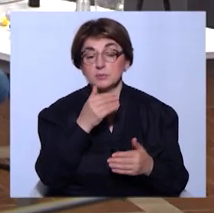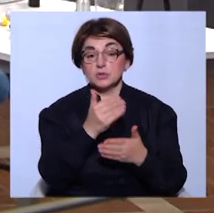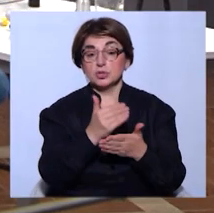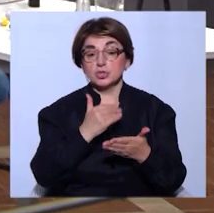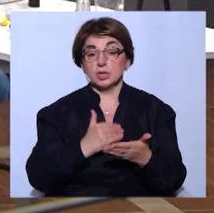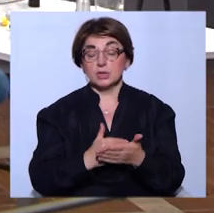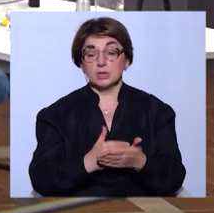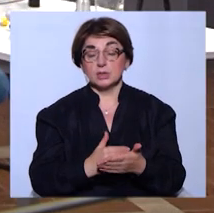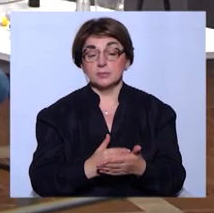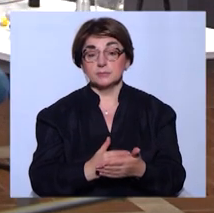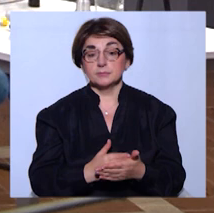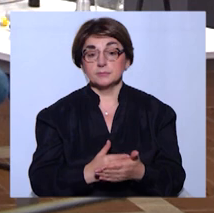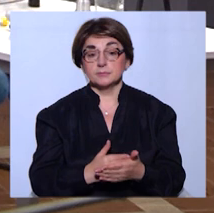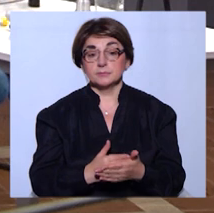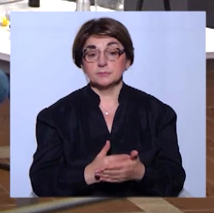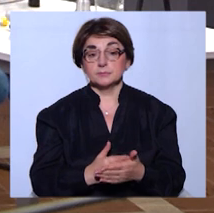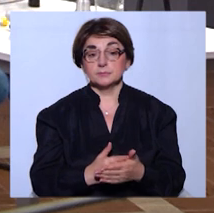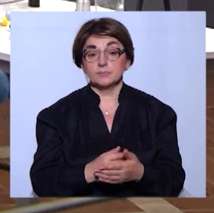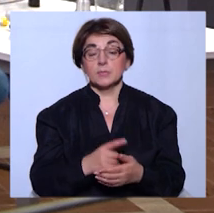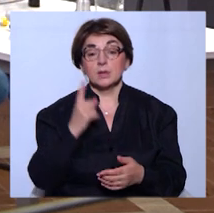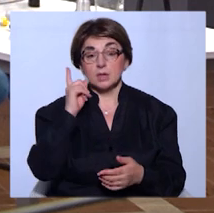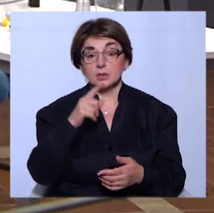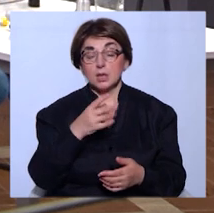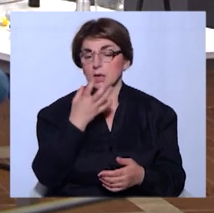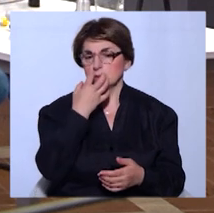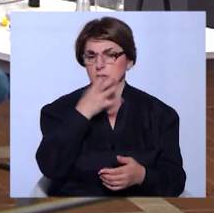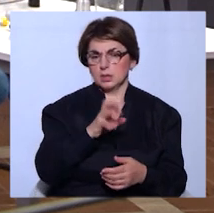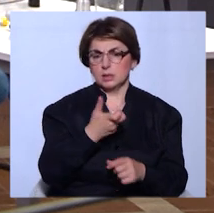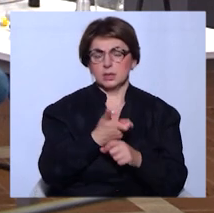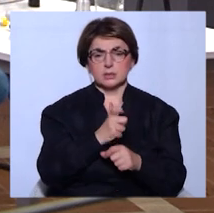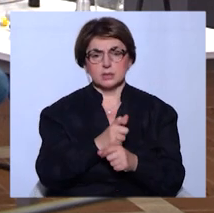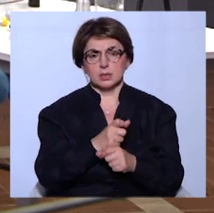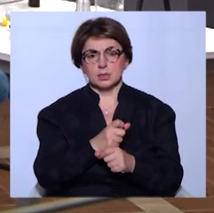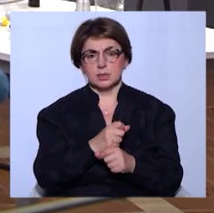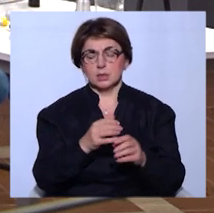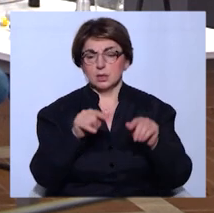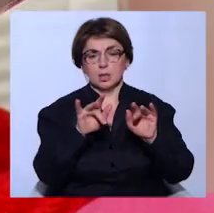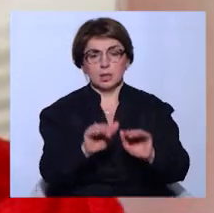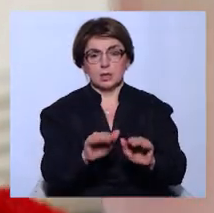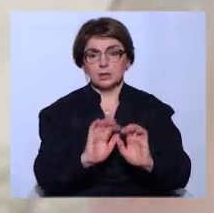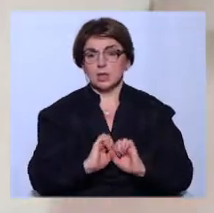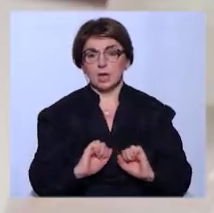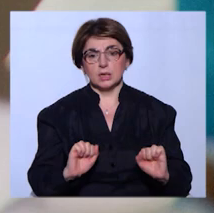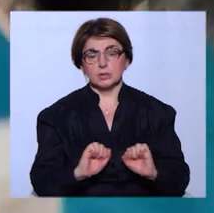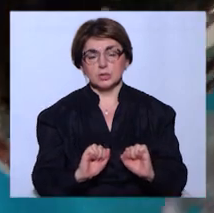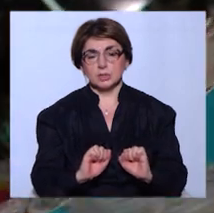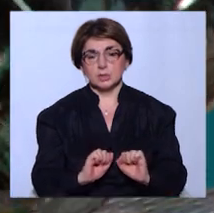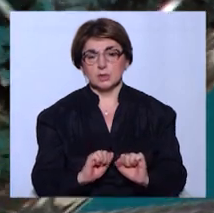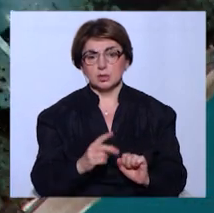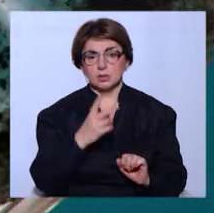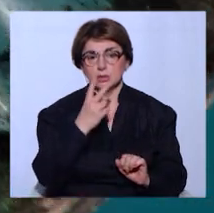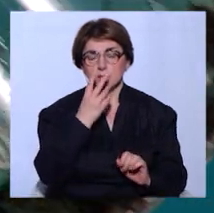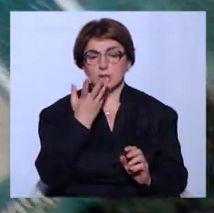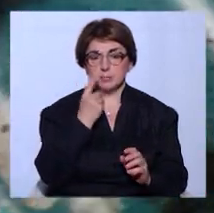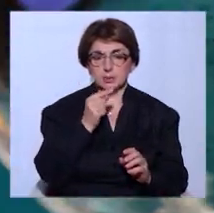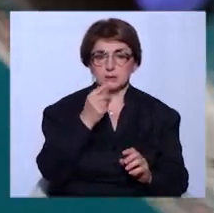რა თქმა უნდა, ცხელია ძალიან და ხელის ხლება არ შეიძლება და აი ნახშირის ფენას ახლა გაჩვენებ მე შენ